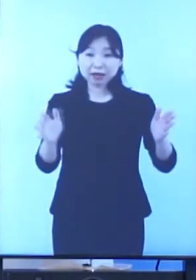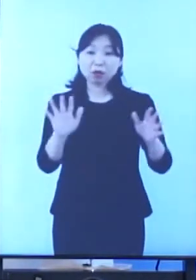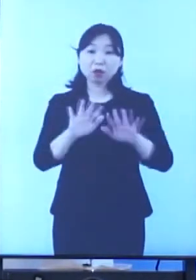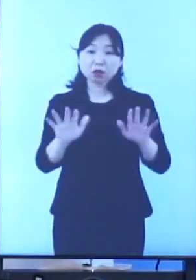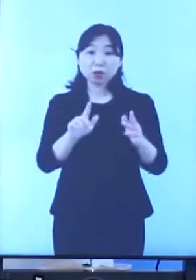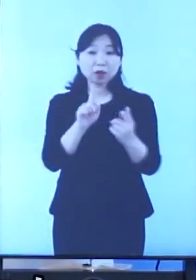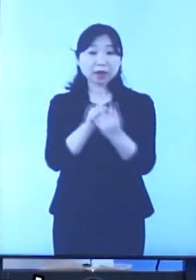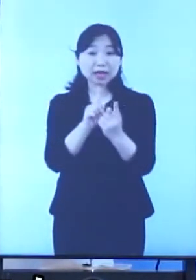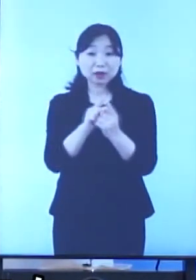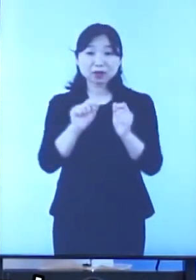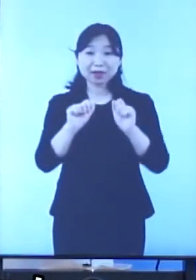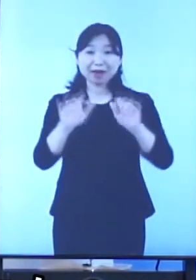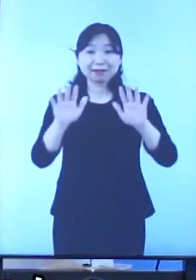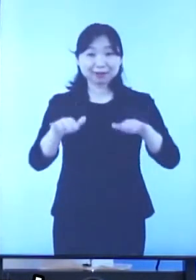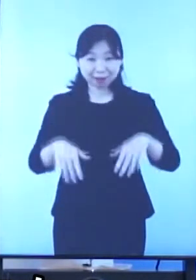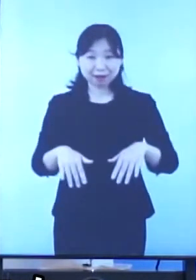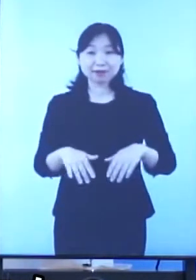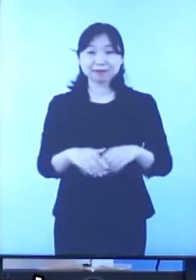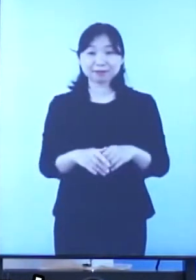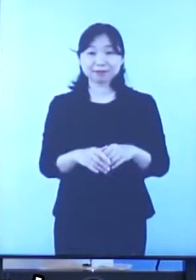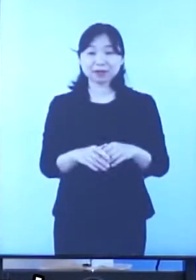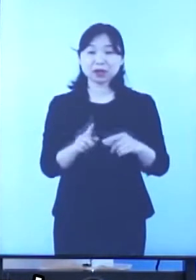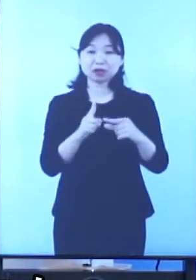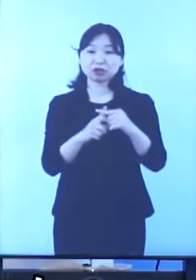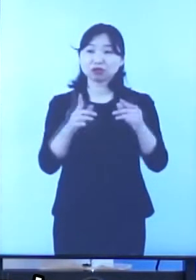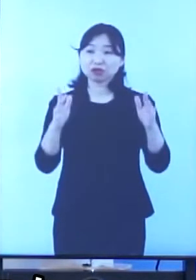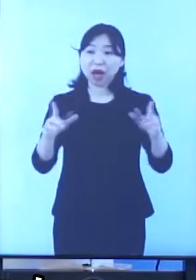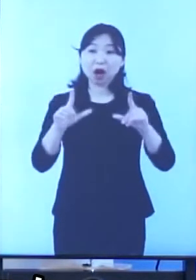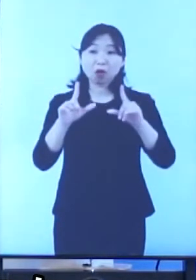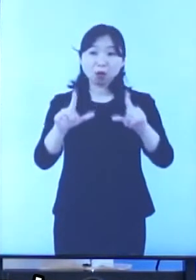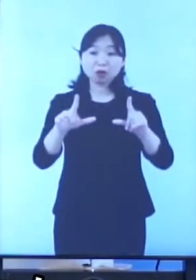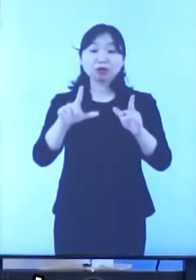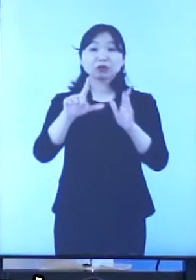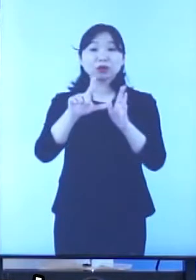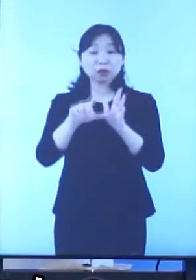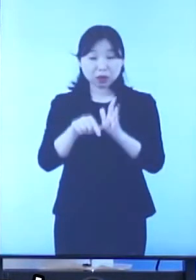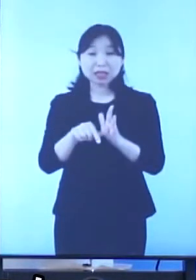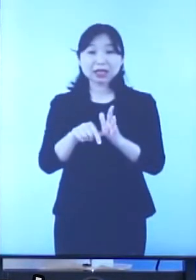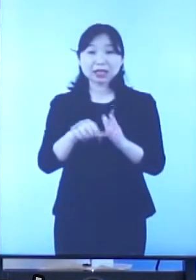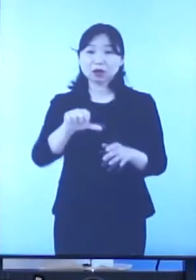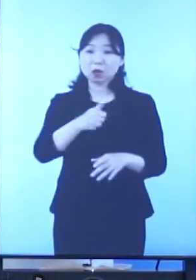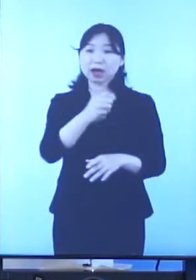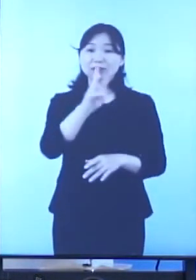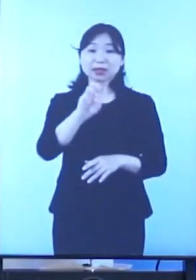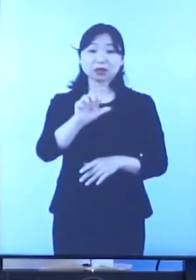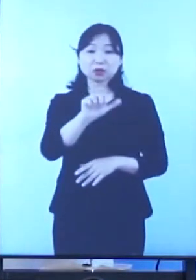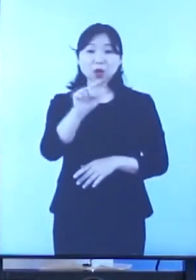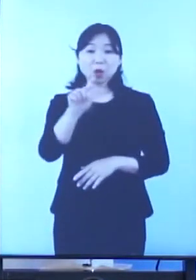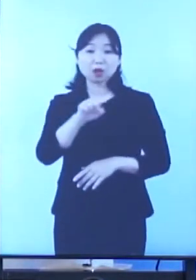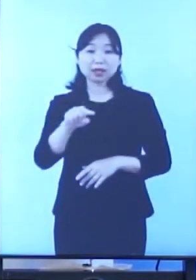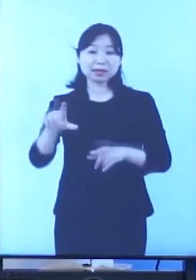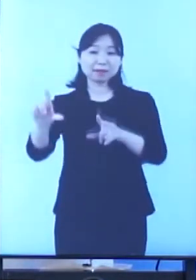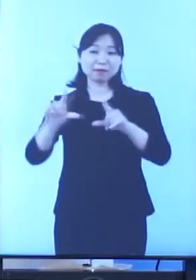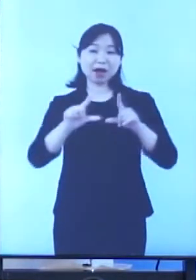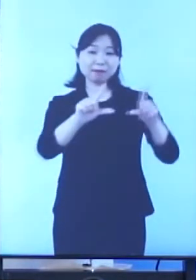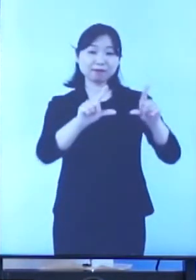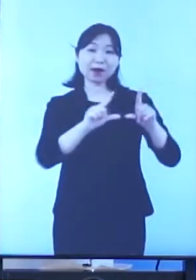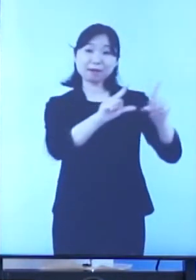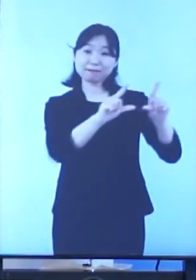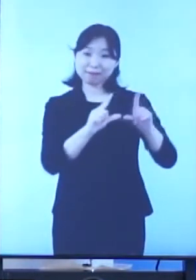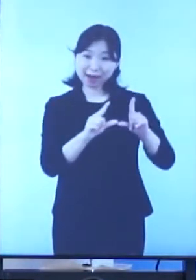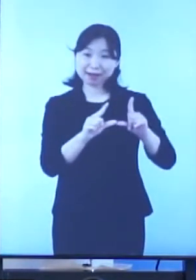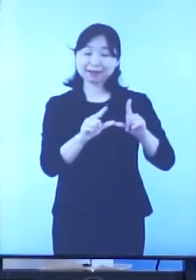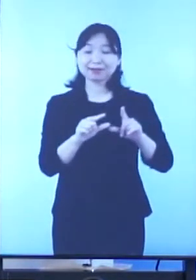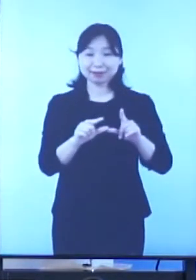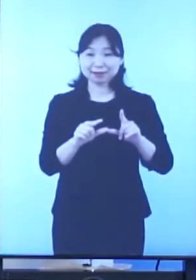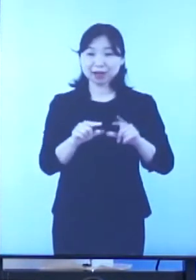が、中間報告の時点で535名に回答をいただいております。今回の報告で